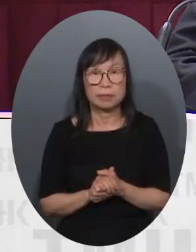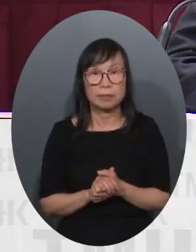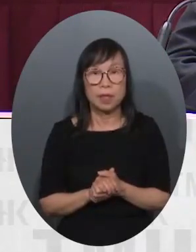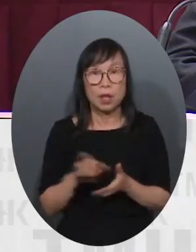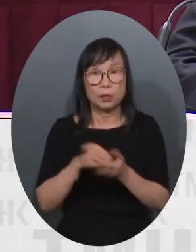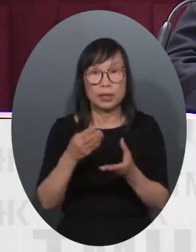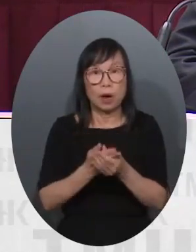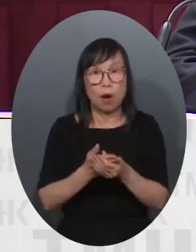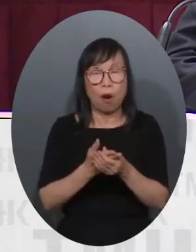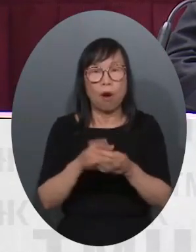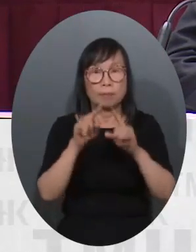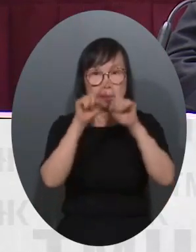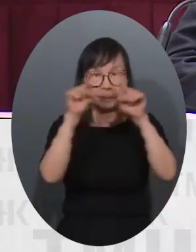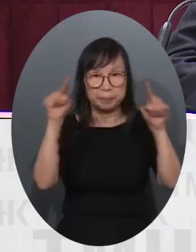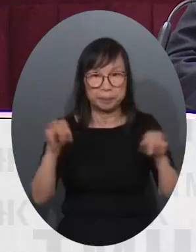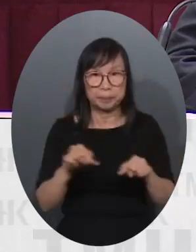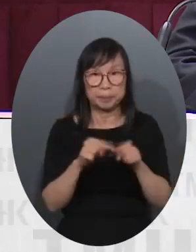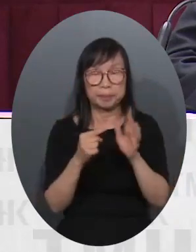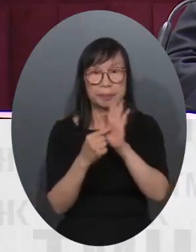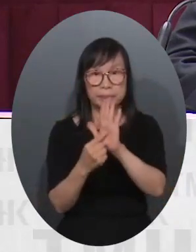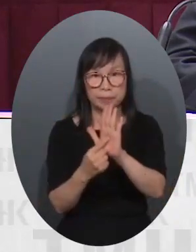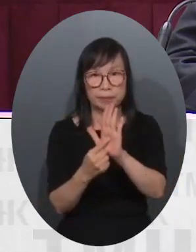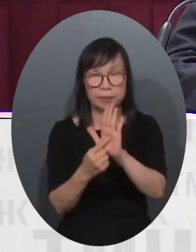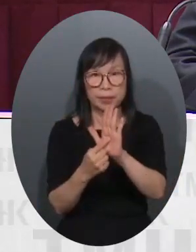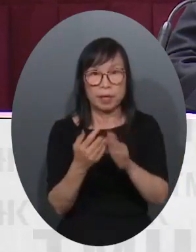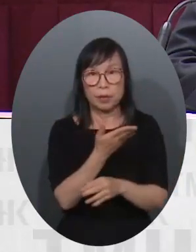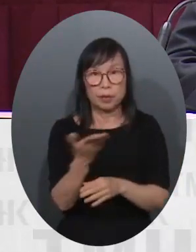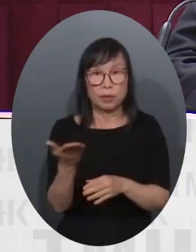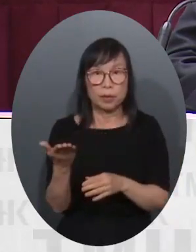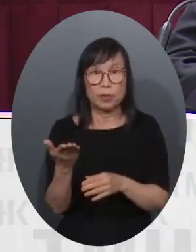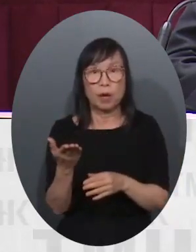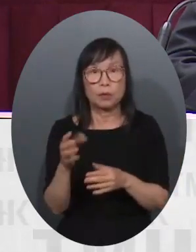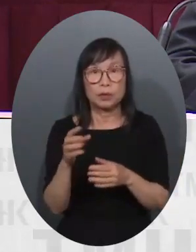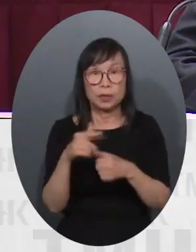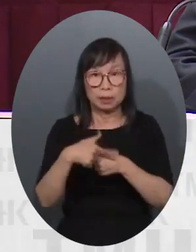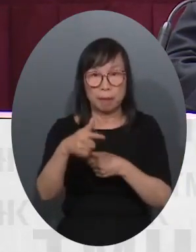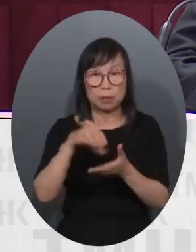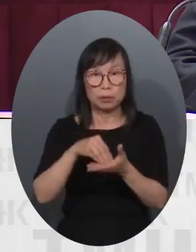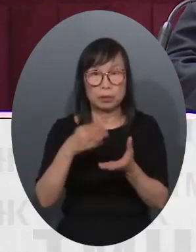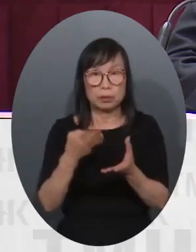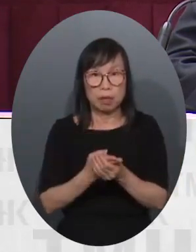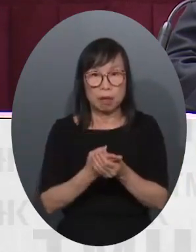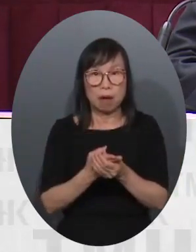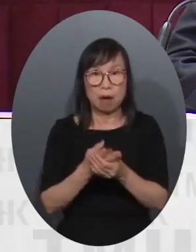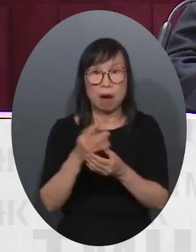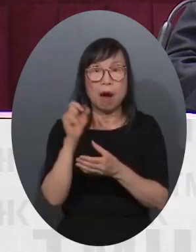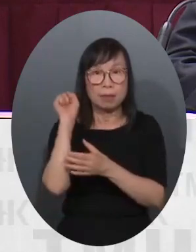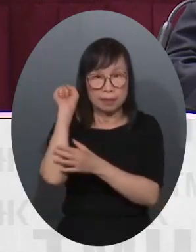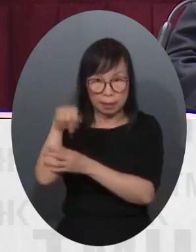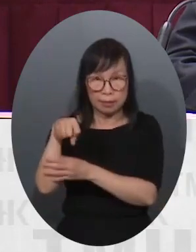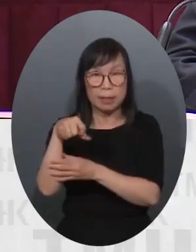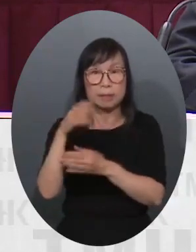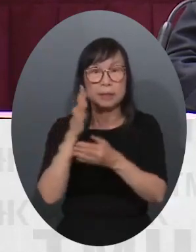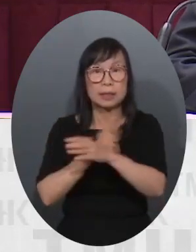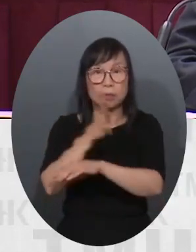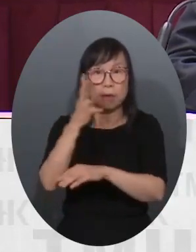決議案的結果已經顯示在屏幕上。各位，由於第八號決議案所得的贊成票超